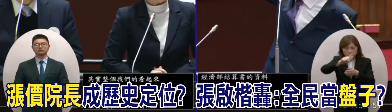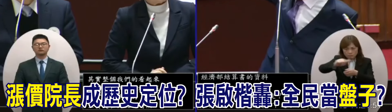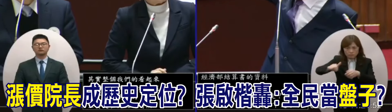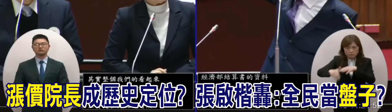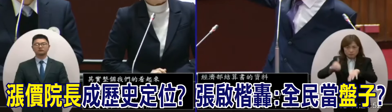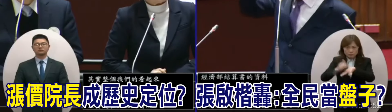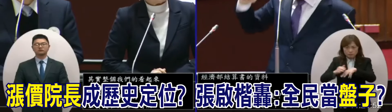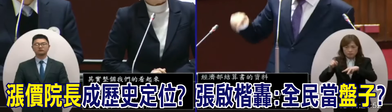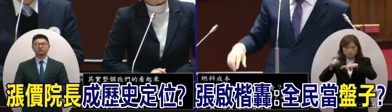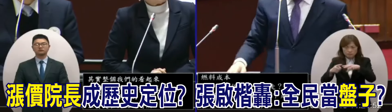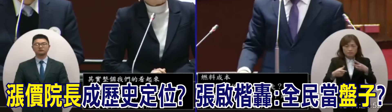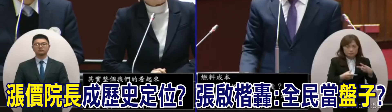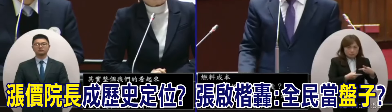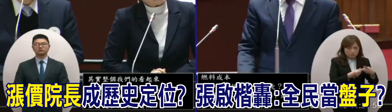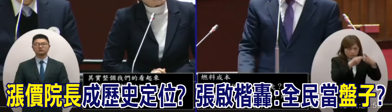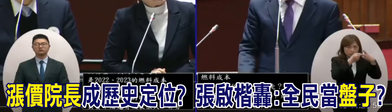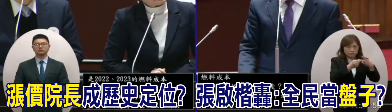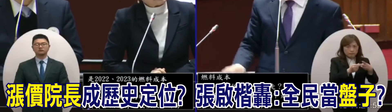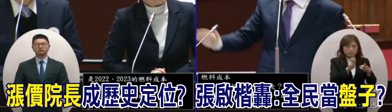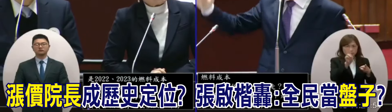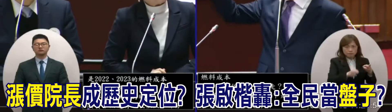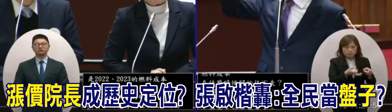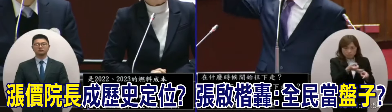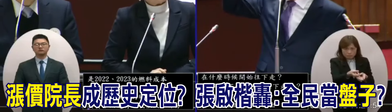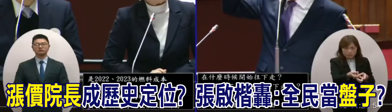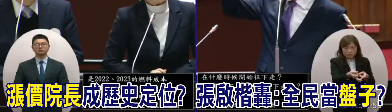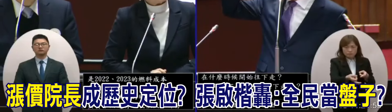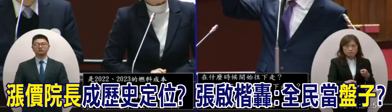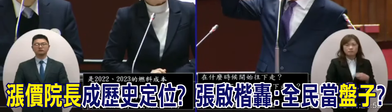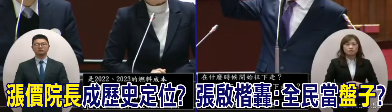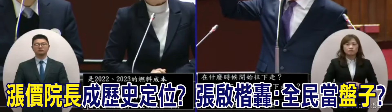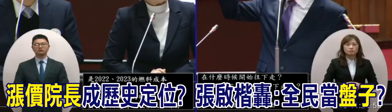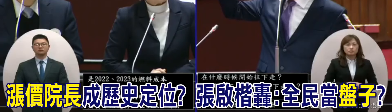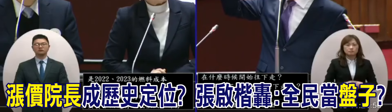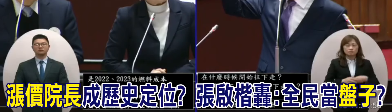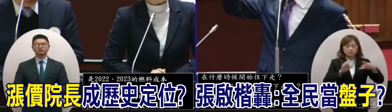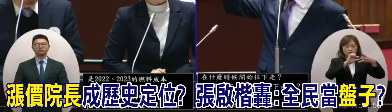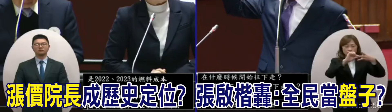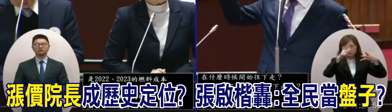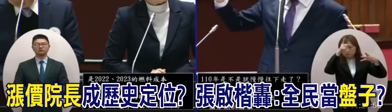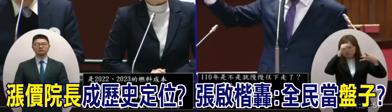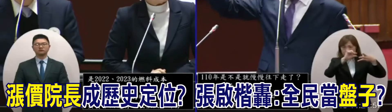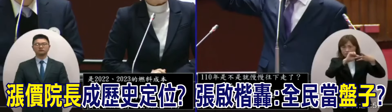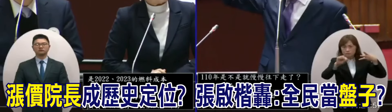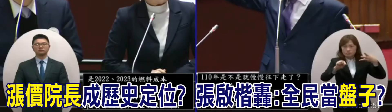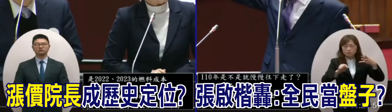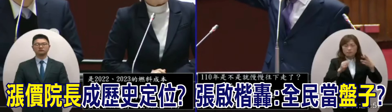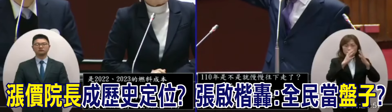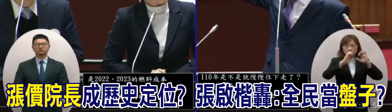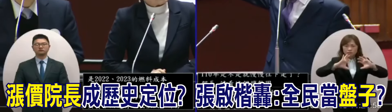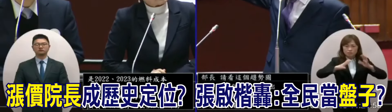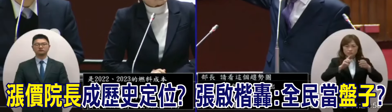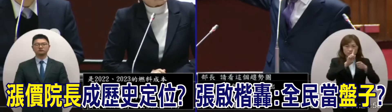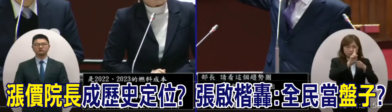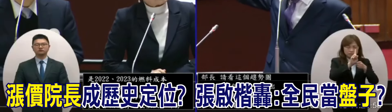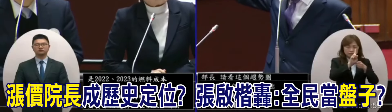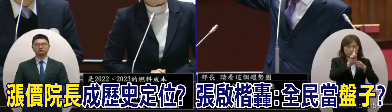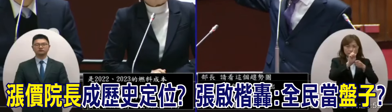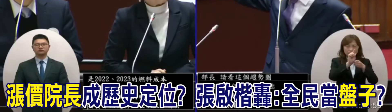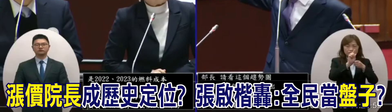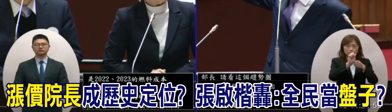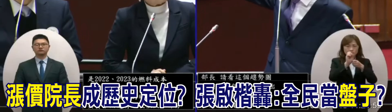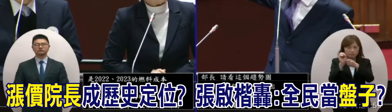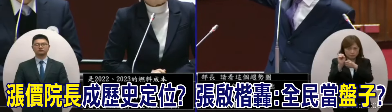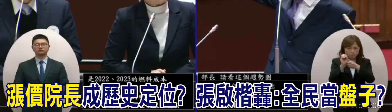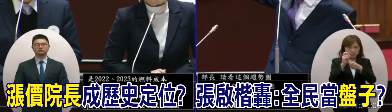这个黄色的线，在民国100年到110年确实是往上走的一个最高峰，可